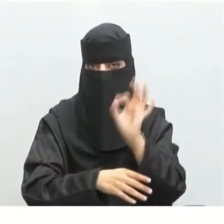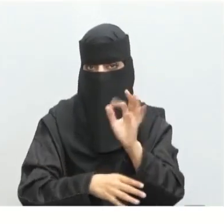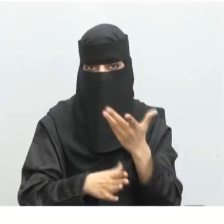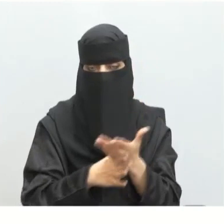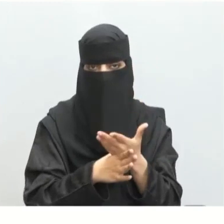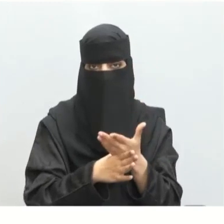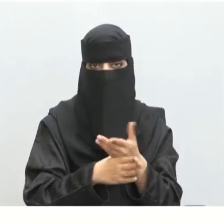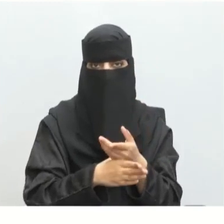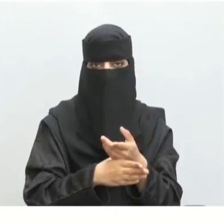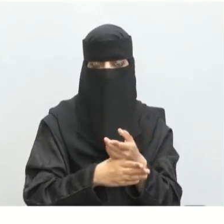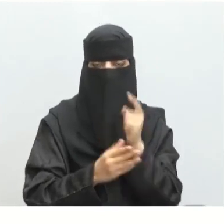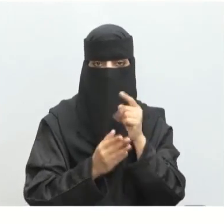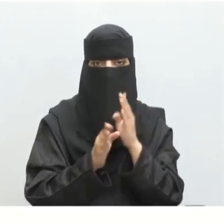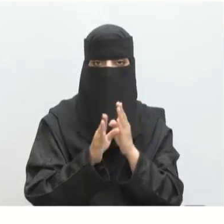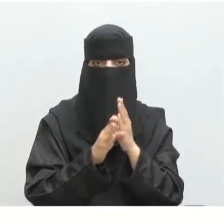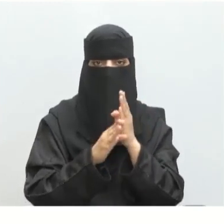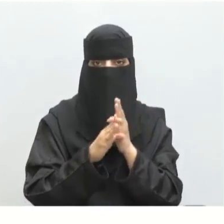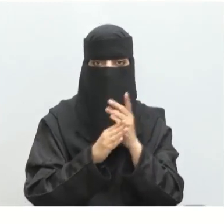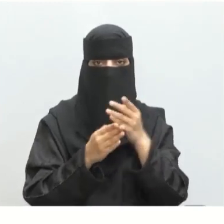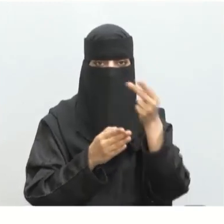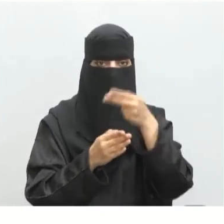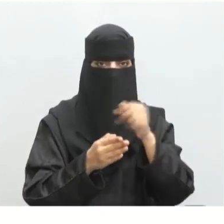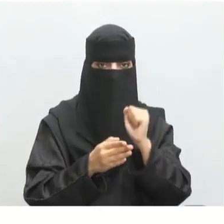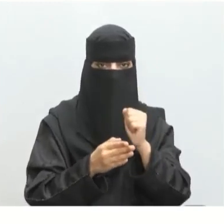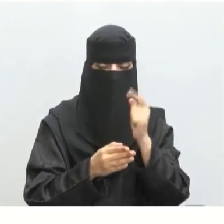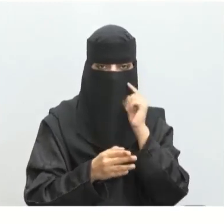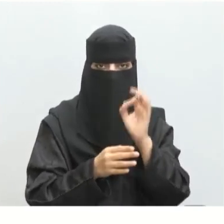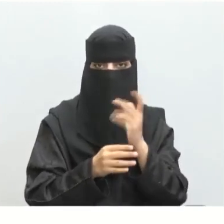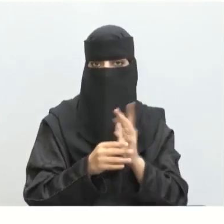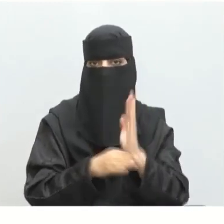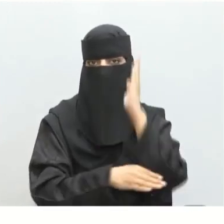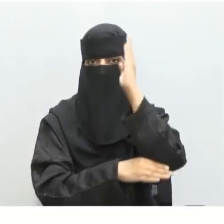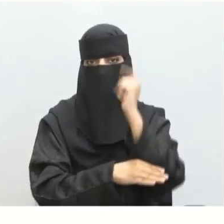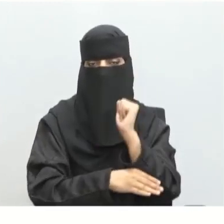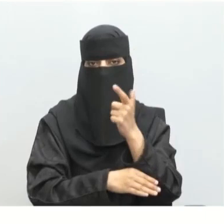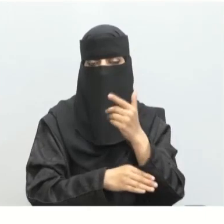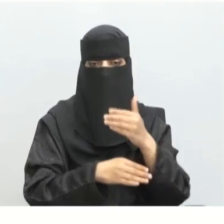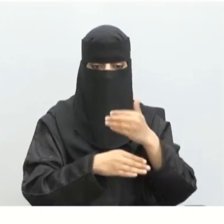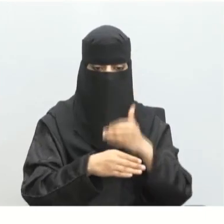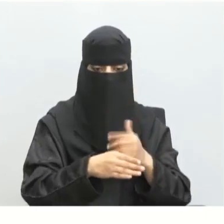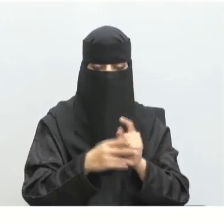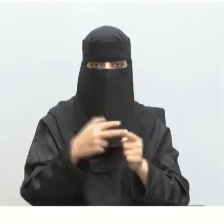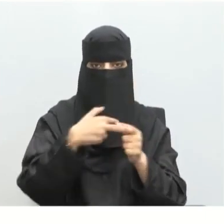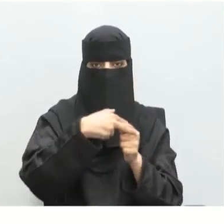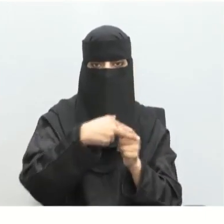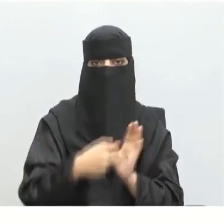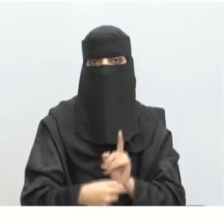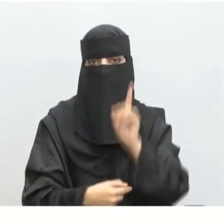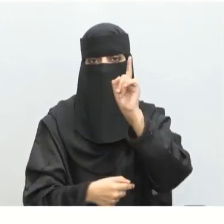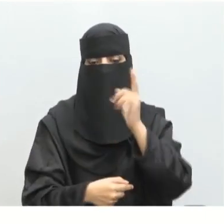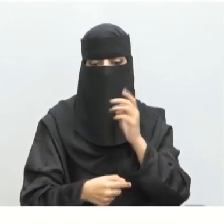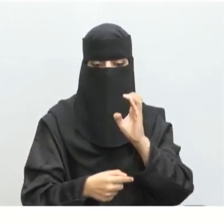ان الجهات الخريطه ف الجهه الاماميه لهذا السهم هو الشمال